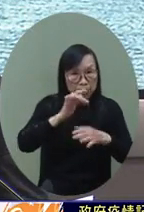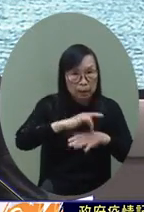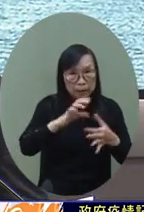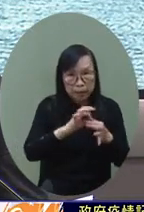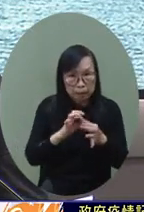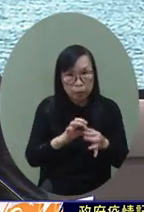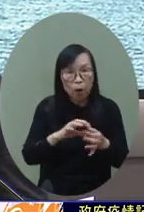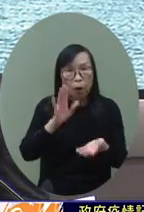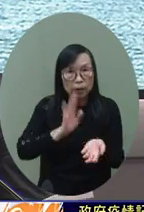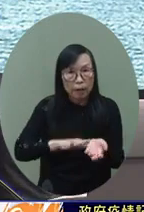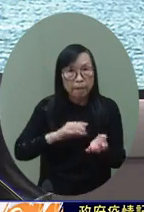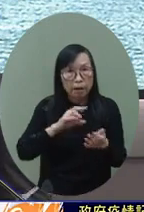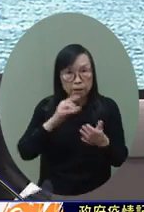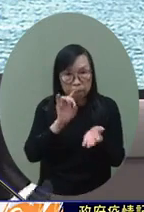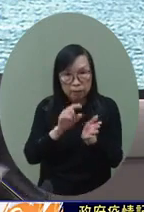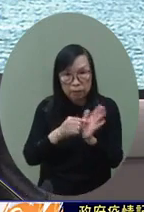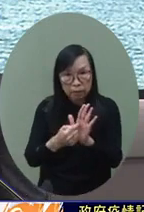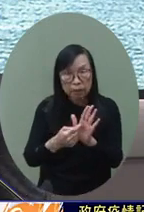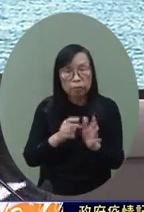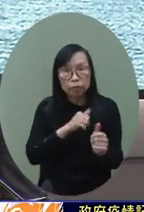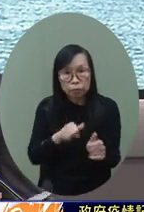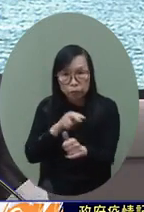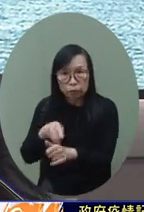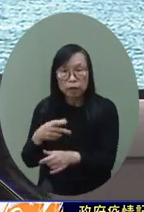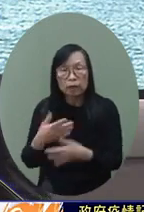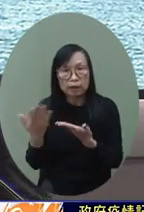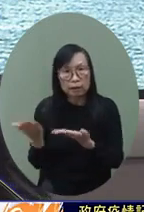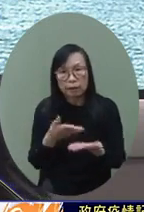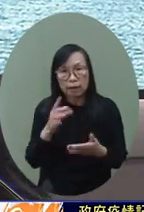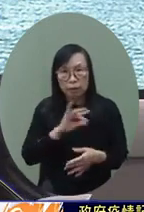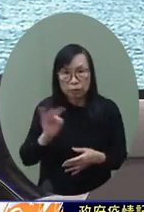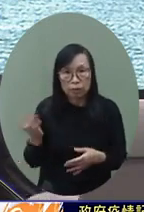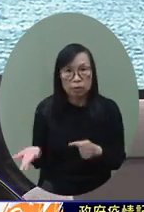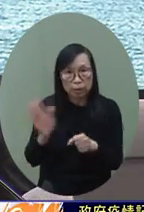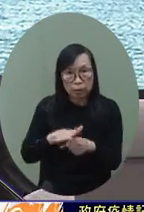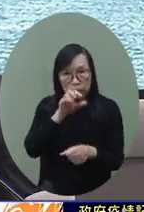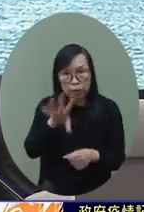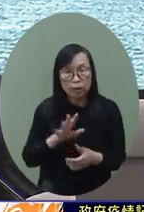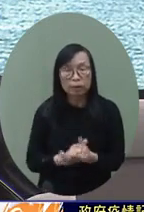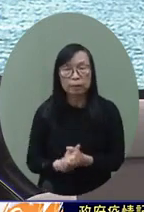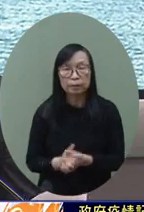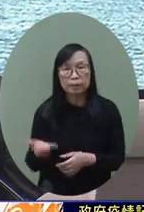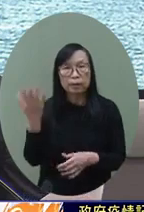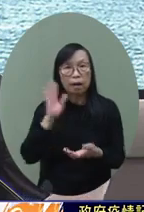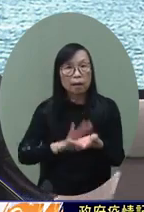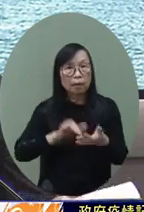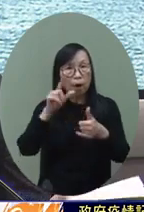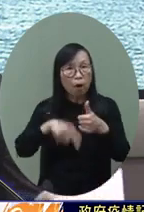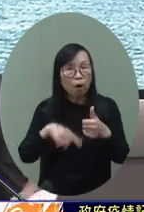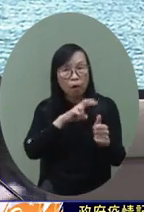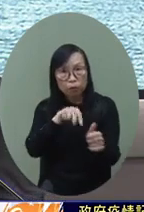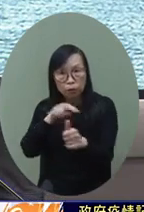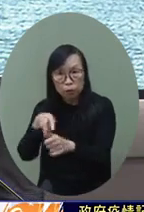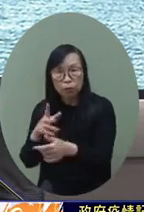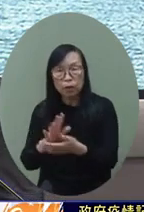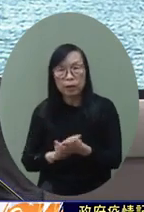者病例嘅追蹤咧。咁陣間可以請阿張醫生都補充一下。咁都知道咧，即係喺個案嘅追蹤咧，都係